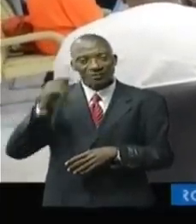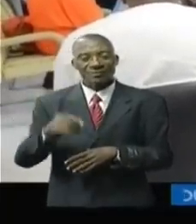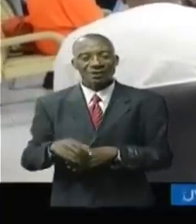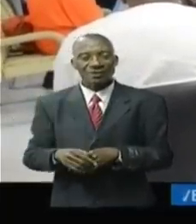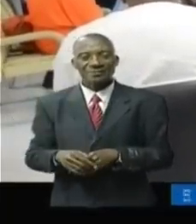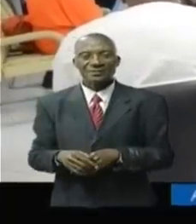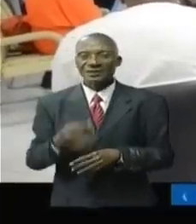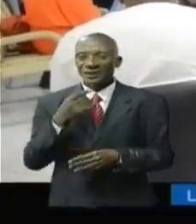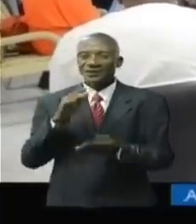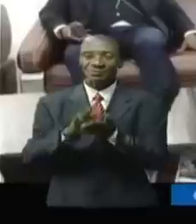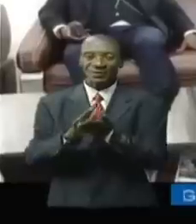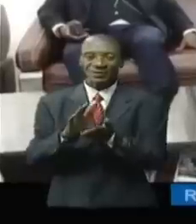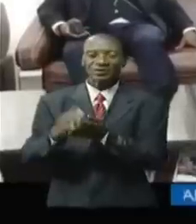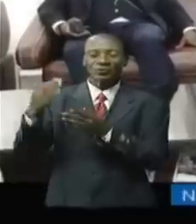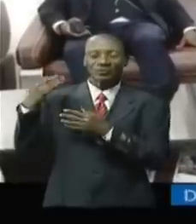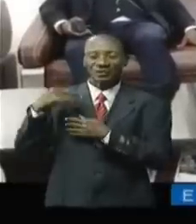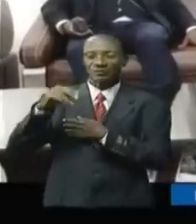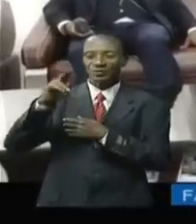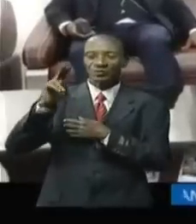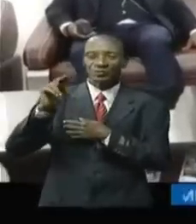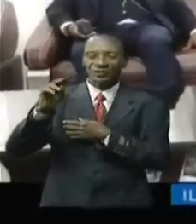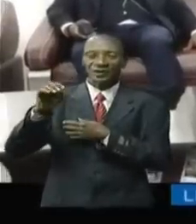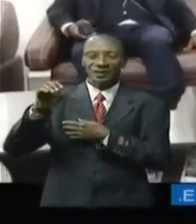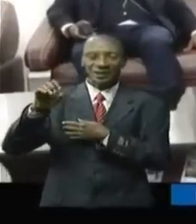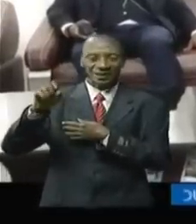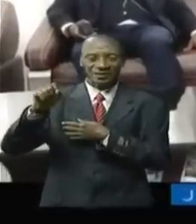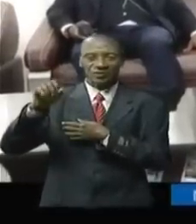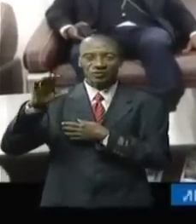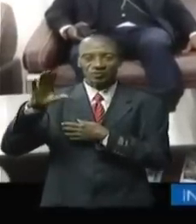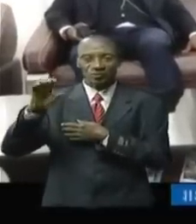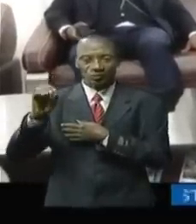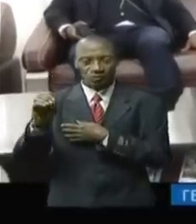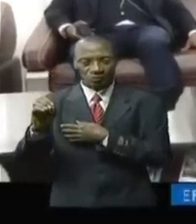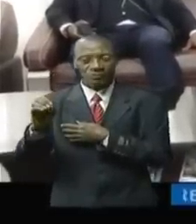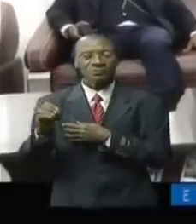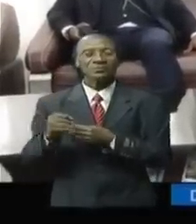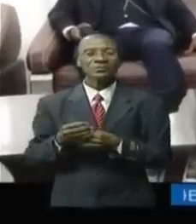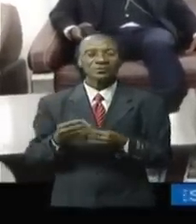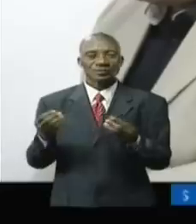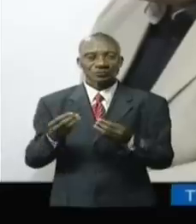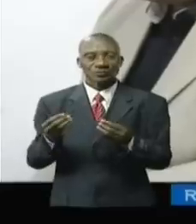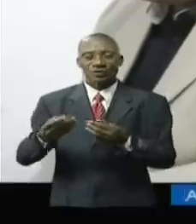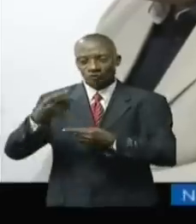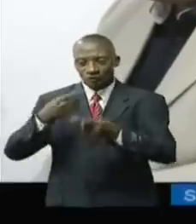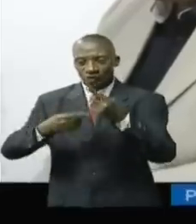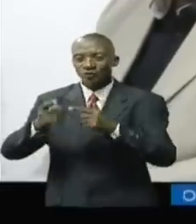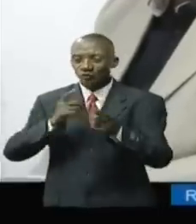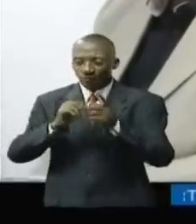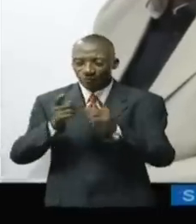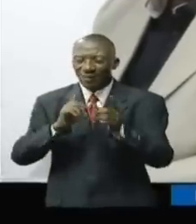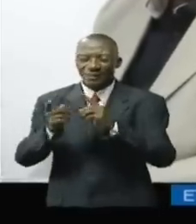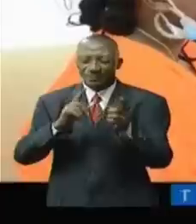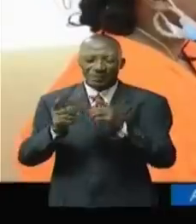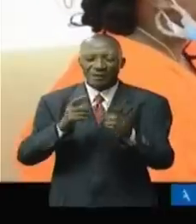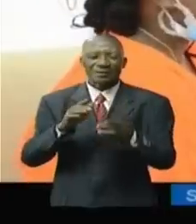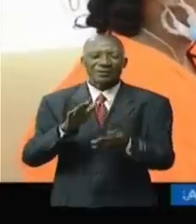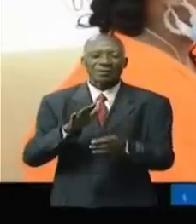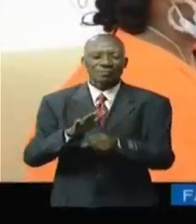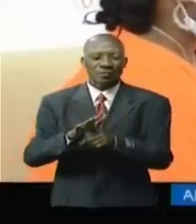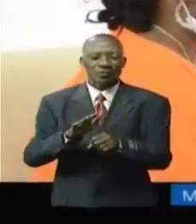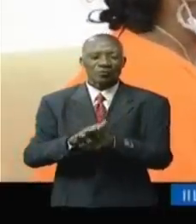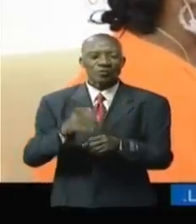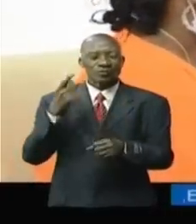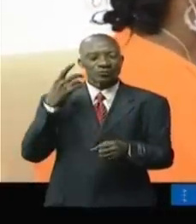l'UNESCO à ces secteurs avant d'échanger avec son hôte sur les différentes modalités de cet accompagnement à travers différents